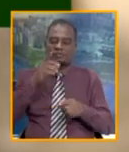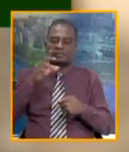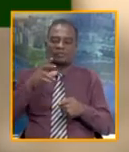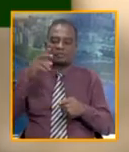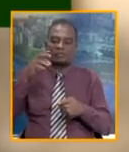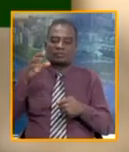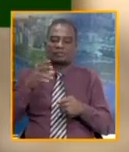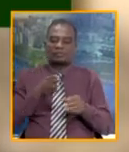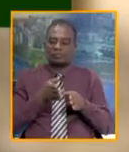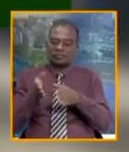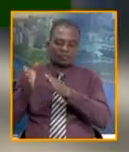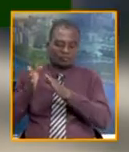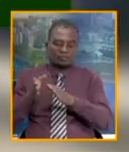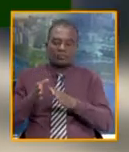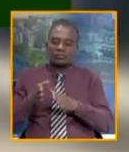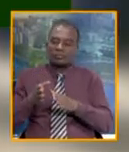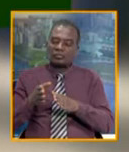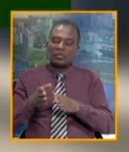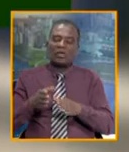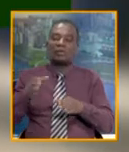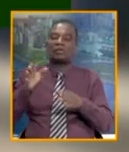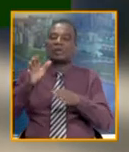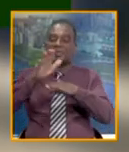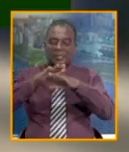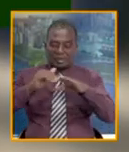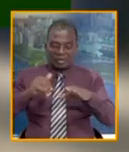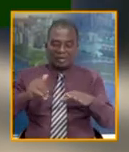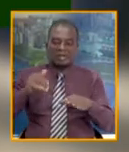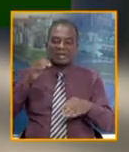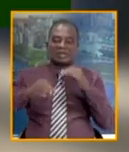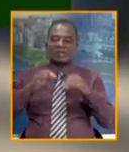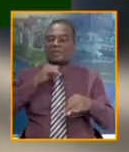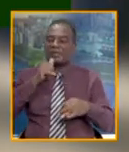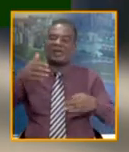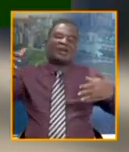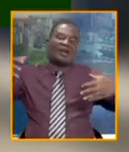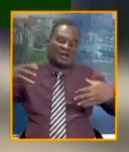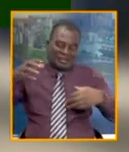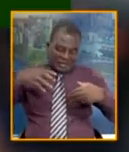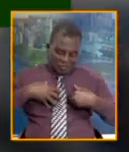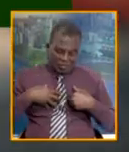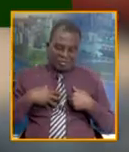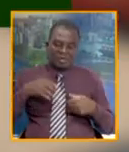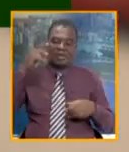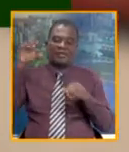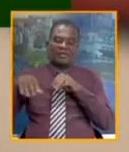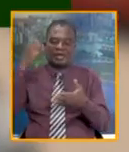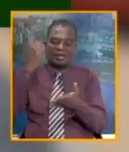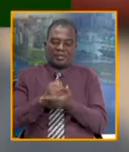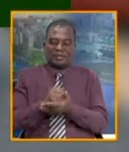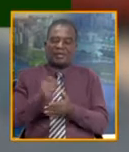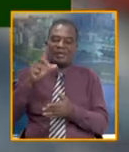recours légales en cas de désaccord avec les résultats proclamés par la Commission électorale indépendante. Fait à Abidjan,